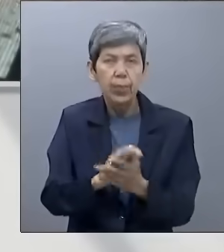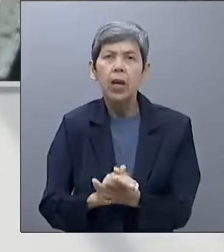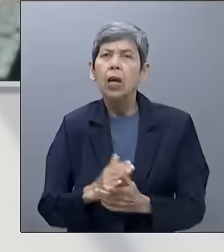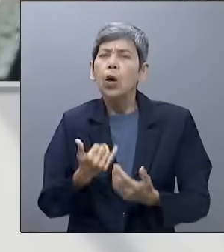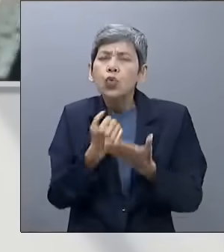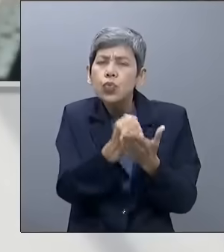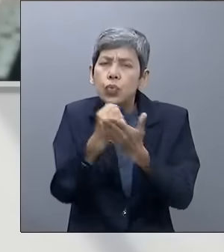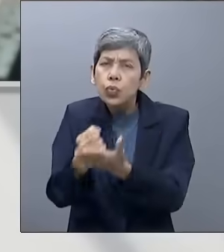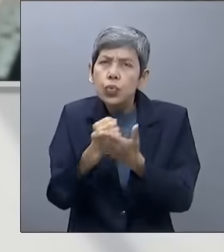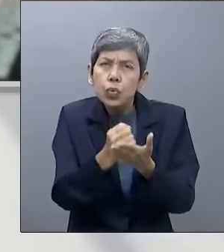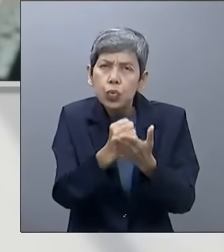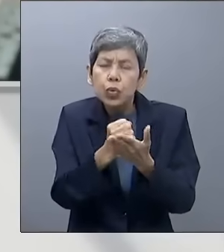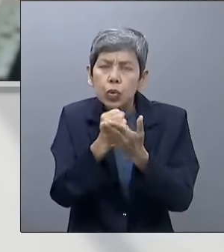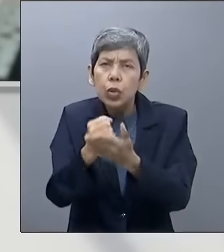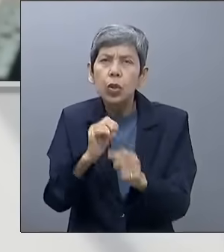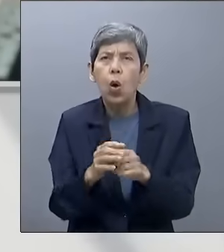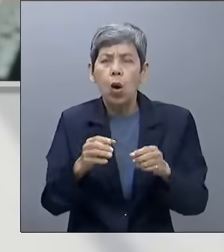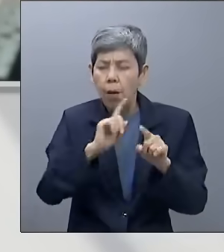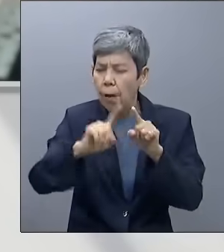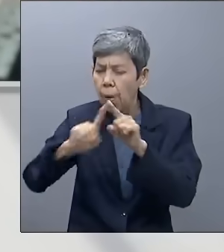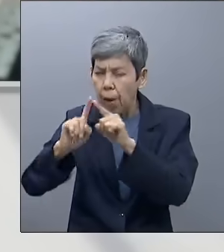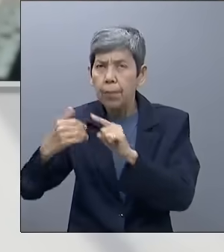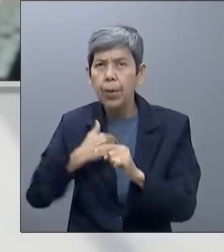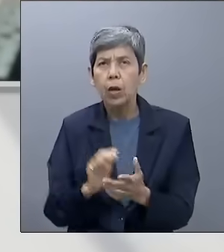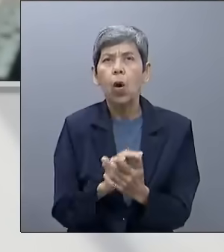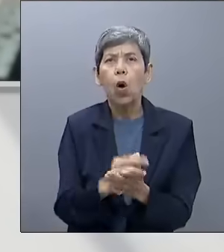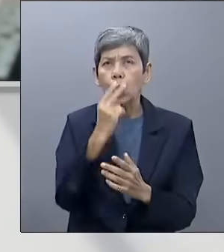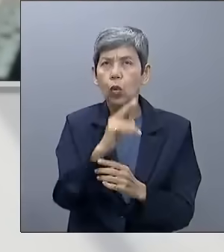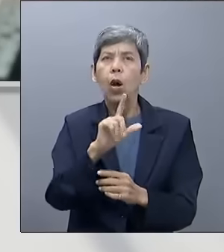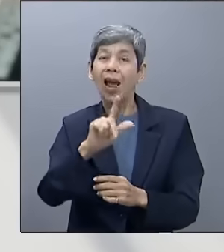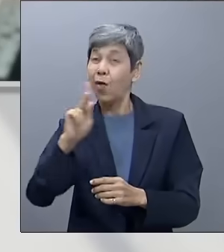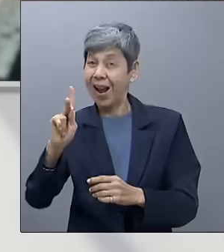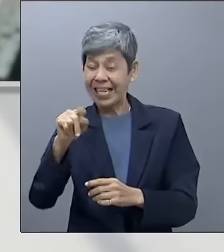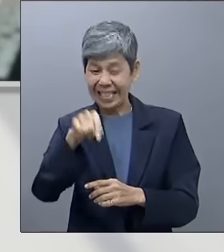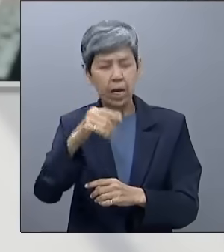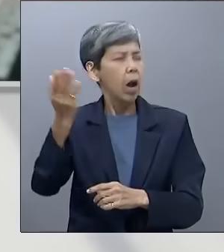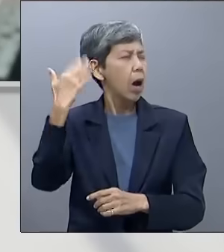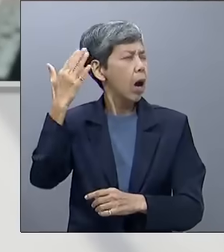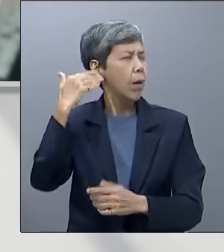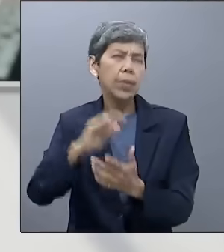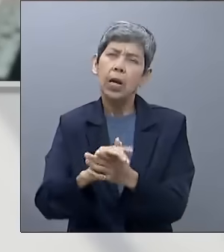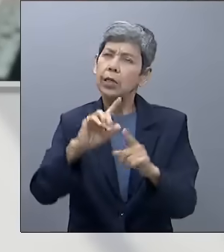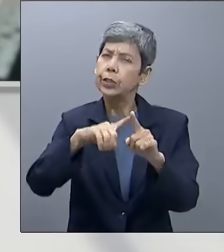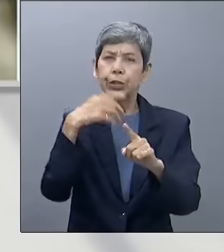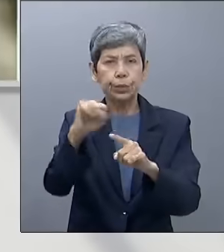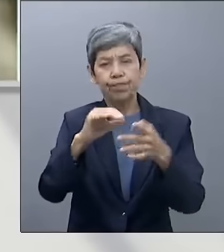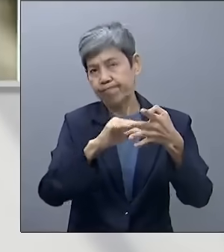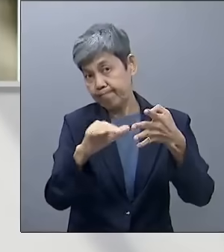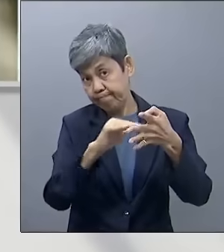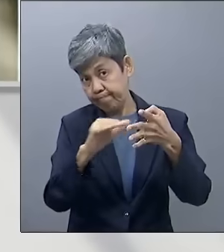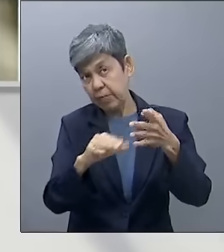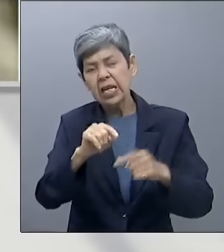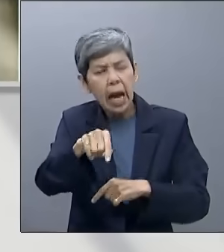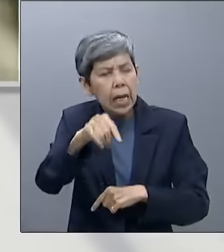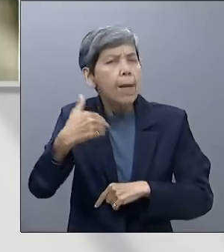ความช่วยเหลือเนี่ยเกิดขึ้นมาในหลายสถานที่ของเมืองเล่าก่ายนะคะเกิดขึ้นมาตั้งแต่ราวๆกลางเดือนตุลาคมแล้วค่ะที่น่า